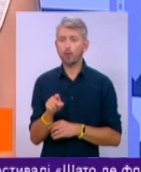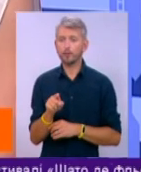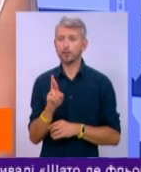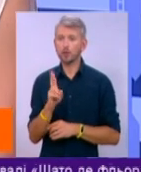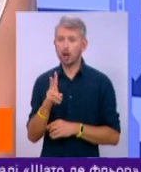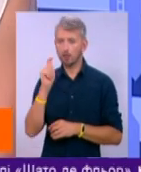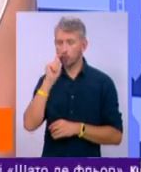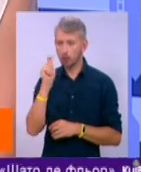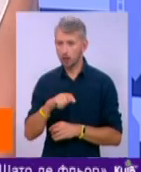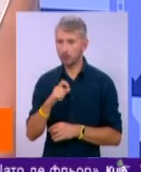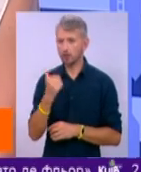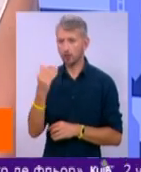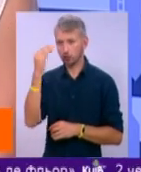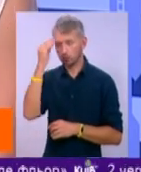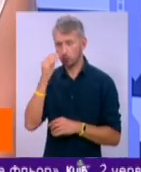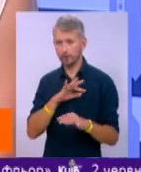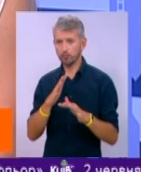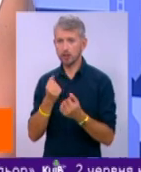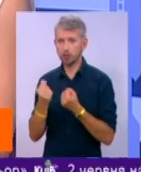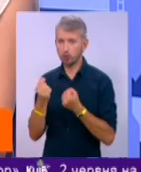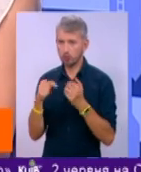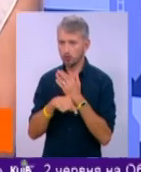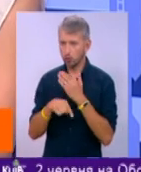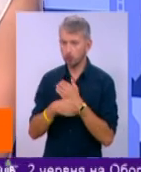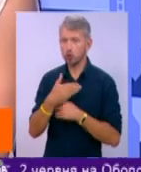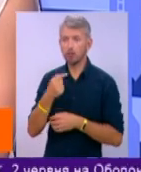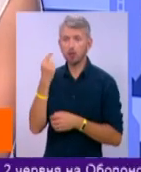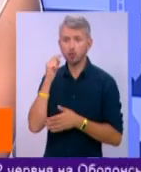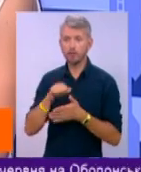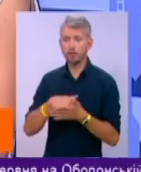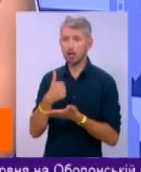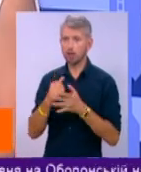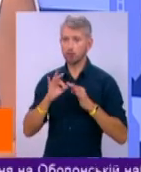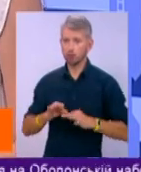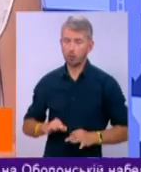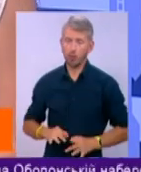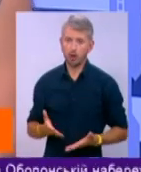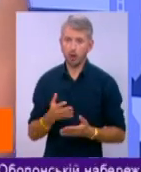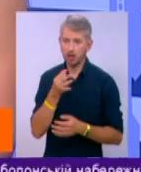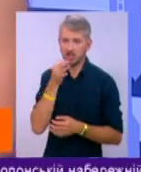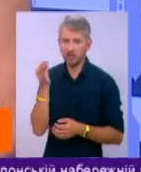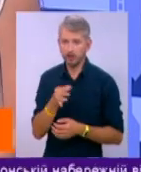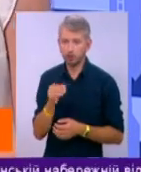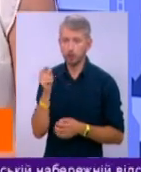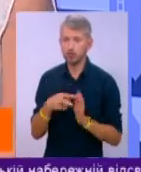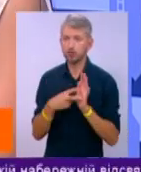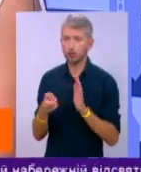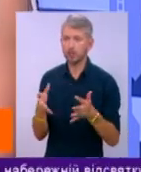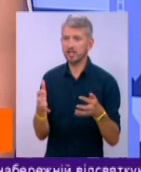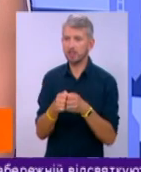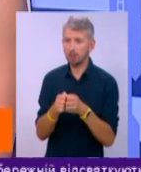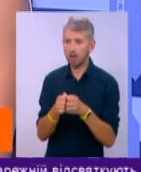як в Україні, за вашою оцінкою, відбувається боротьба з корупцією? Ми почули від генпрокурора звіт про 1700